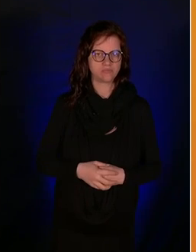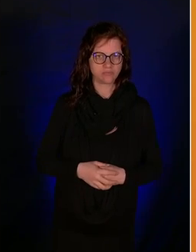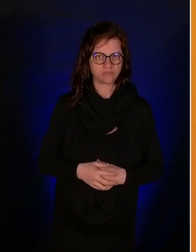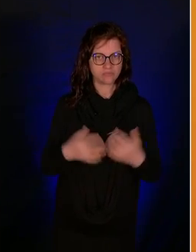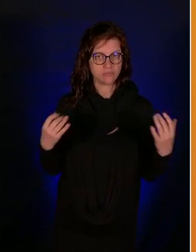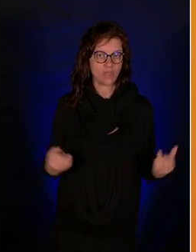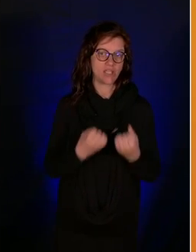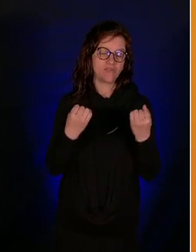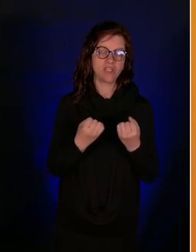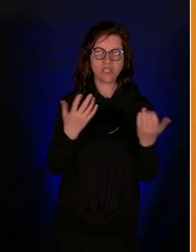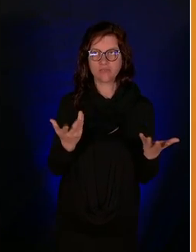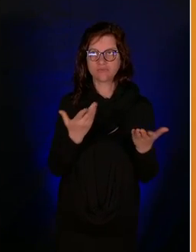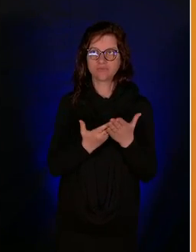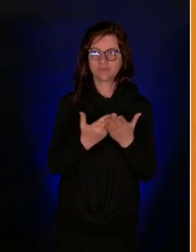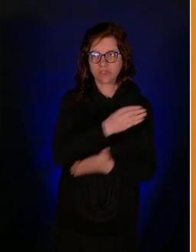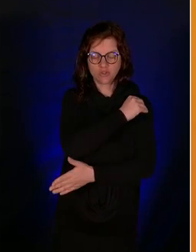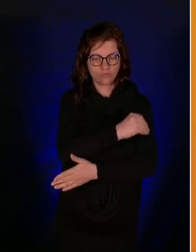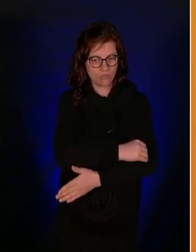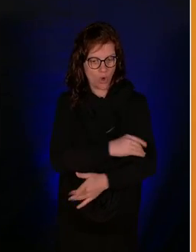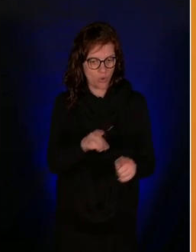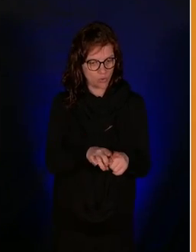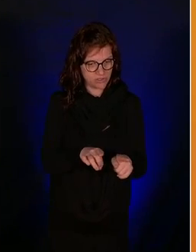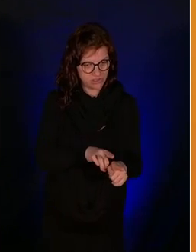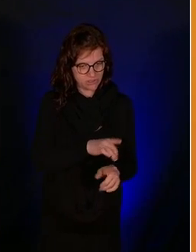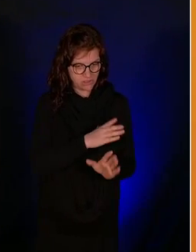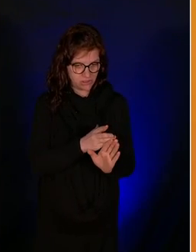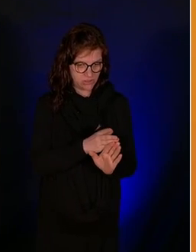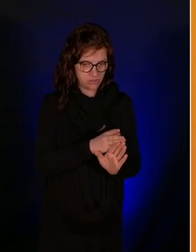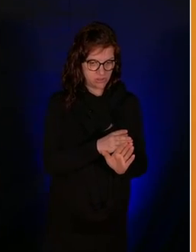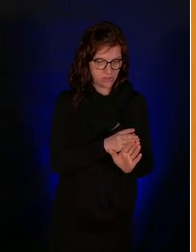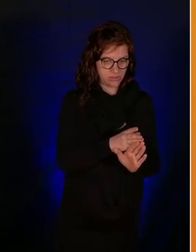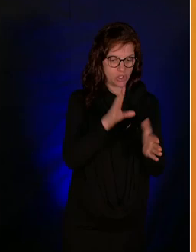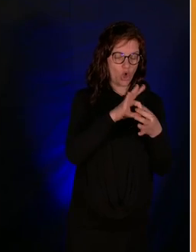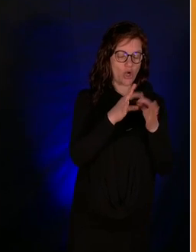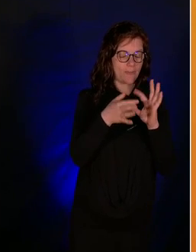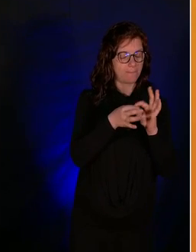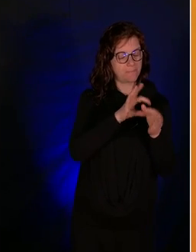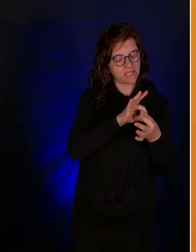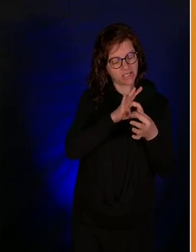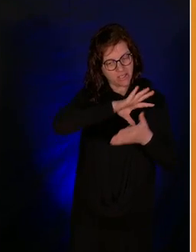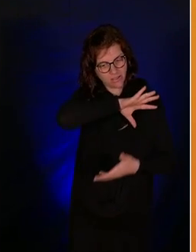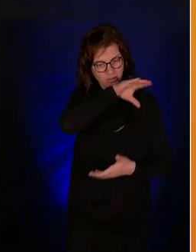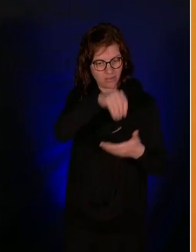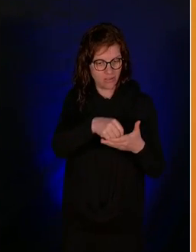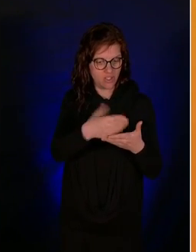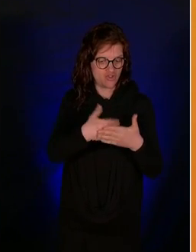L'activité, ce sport, il est aussi, il a intégré les Jeux Olympiques à